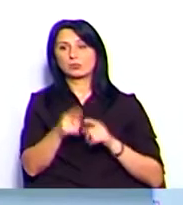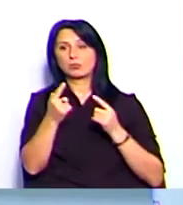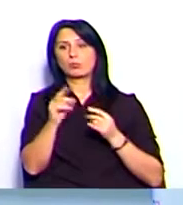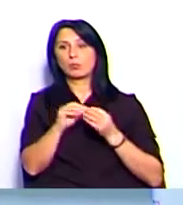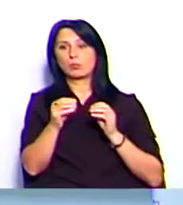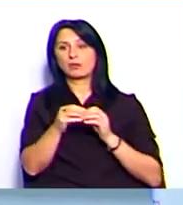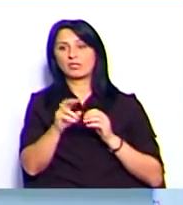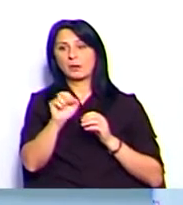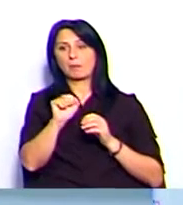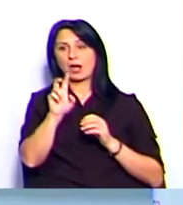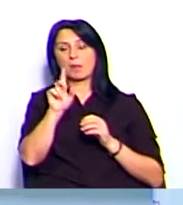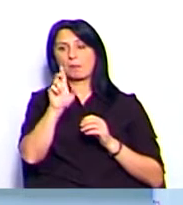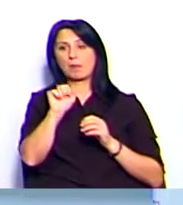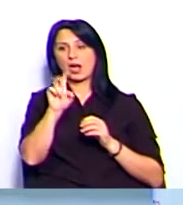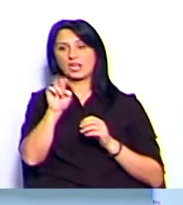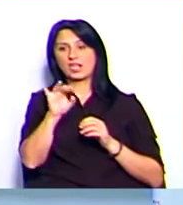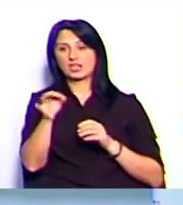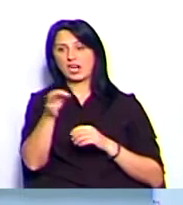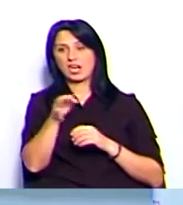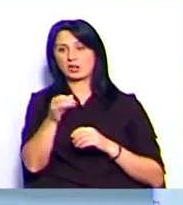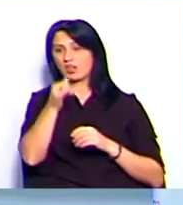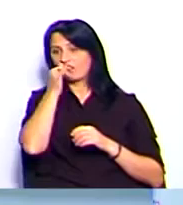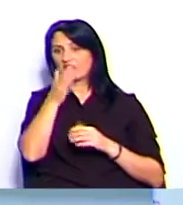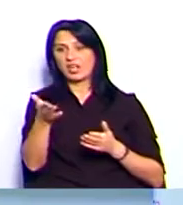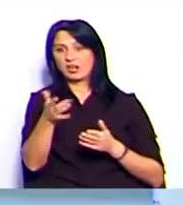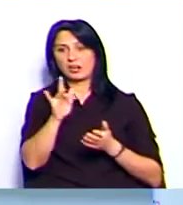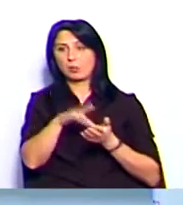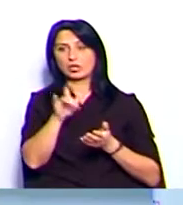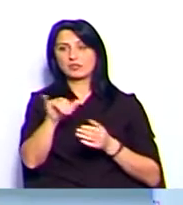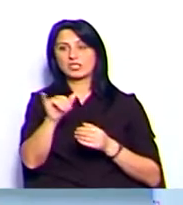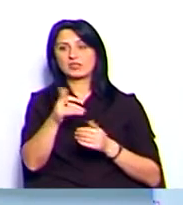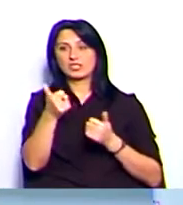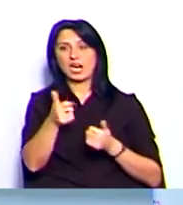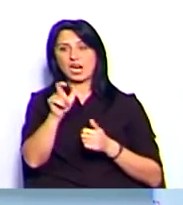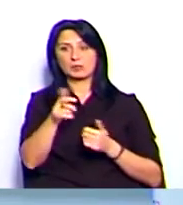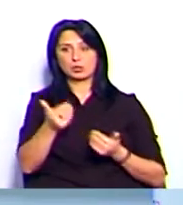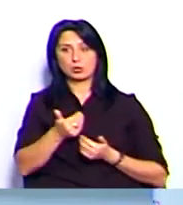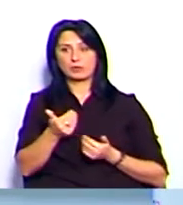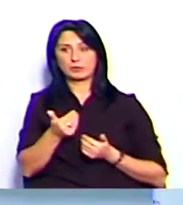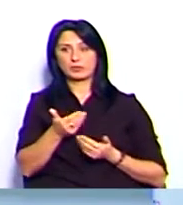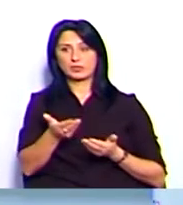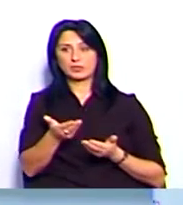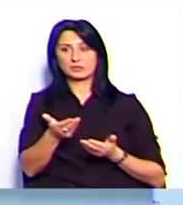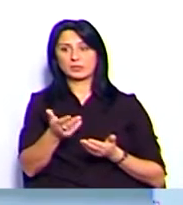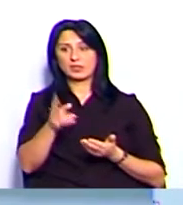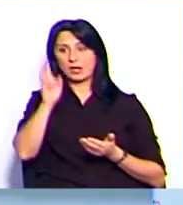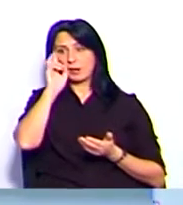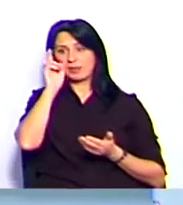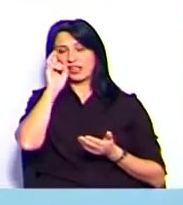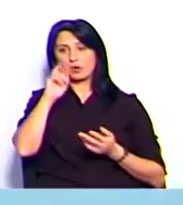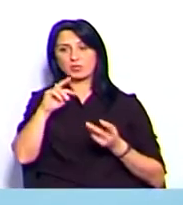უზარმაზარი პრობლემაა ბაღდადის რაიონის სოფელ ხანში რომელიც ვერა და ვერ ეღირსა ეს მოსახლეობა სადაც ძალიან კარგი ადამიანები ცხოვრობენ ამა თუ მთავრობის